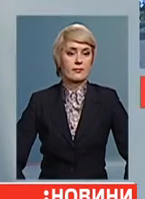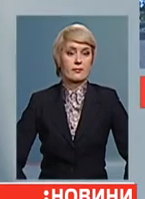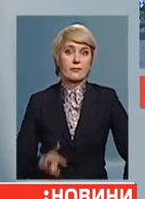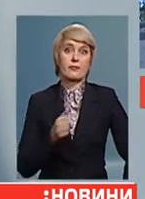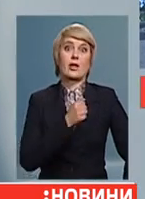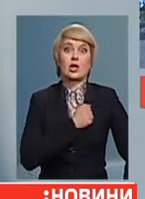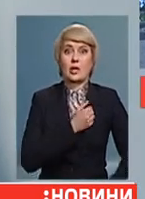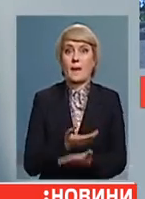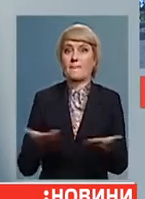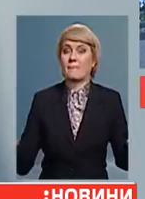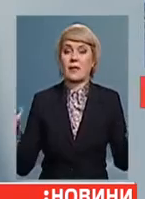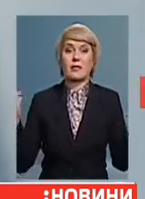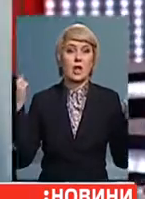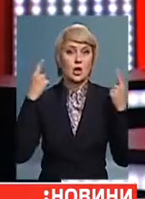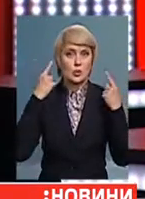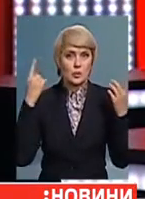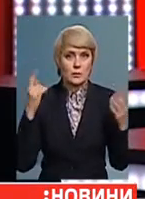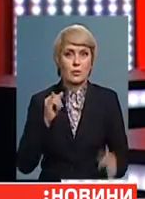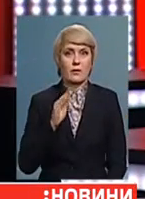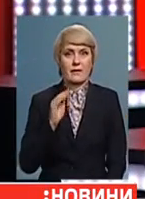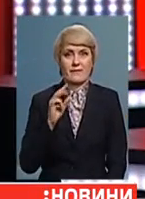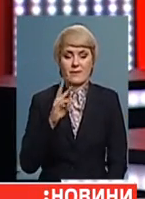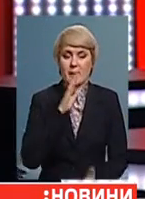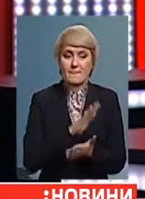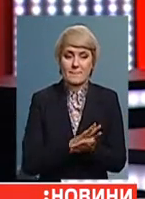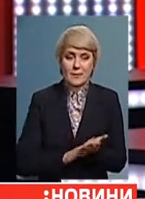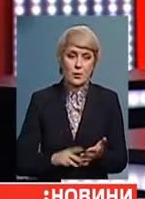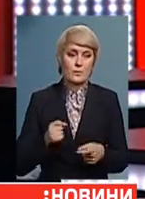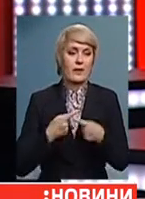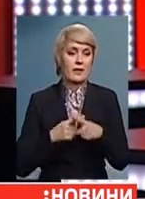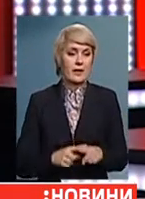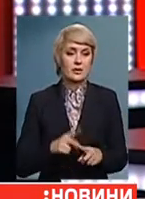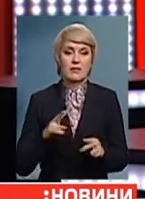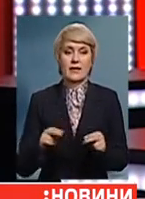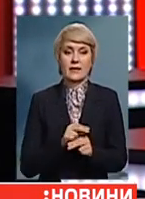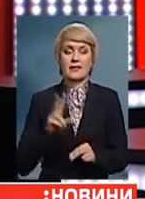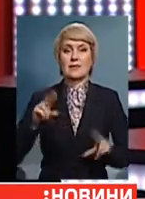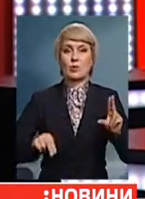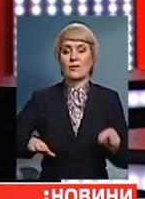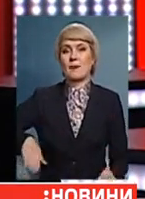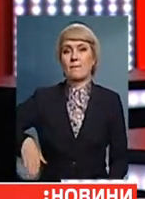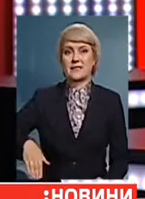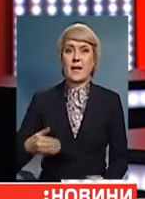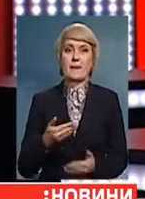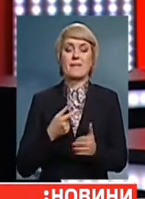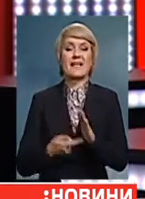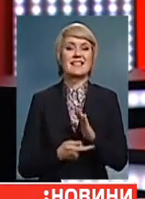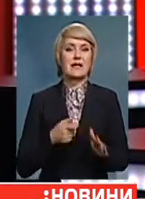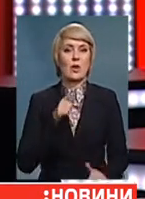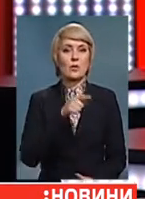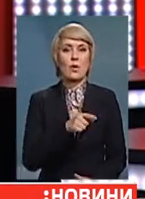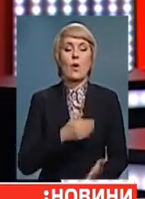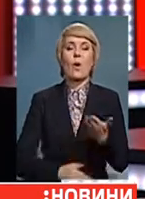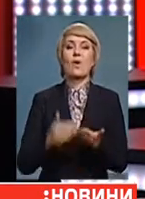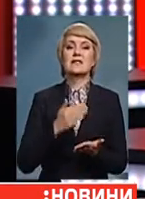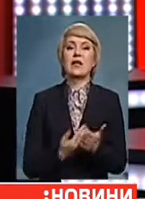На жаль, ми не чуємо Івана Ільницького. Перепрошую за технічні негаразди. Сподіваюся, пізніше ми дізнаємося від нього останні